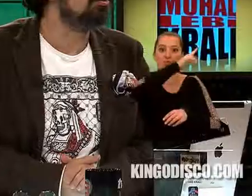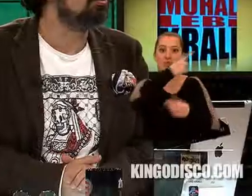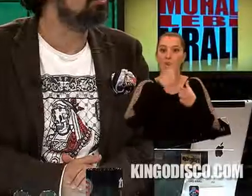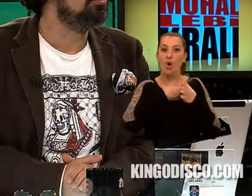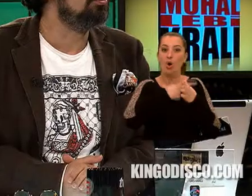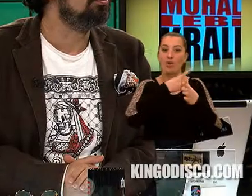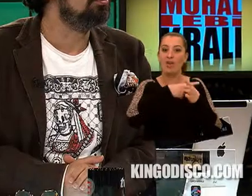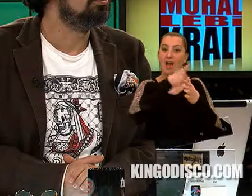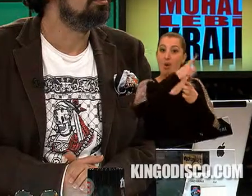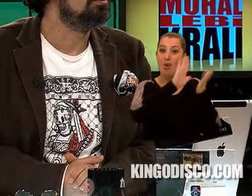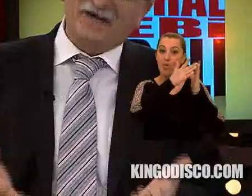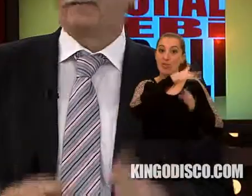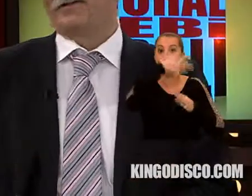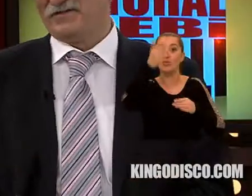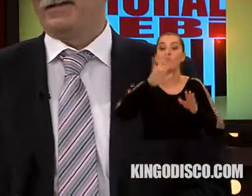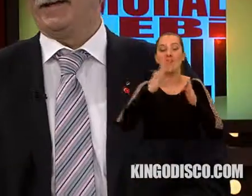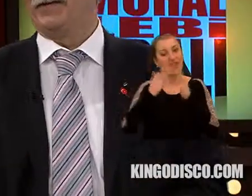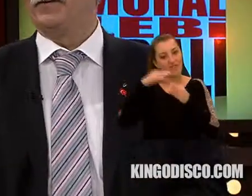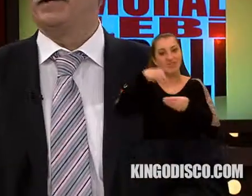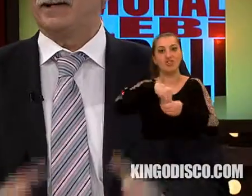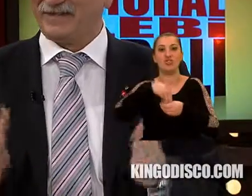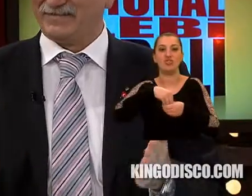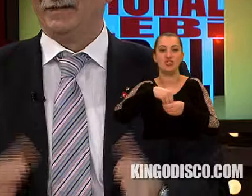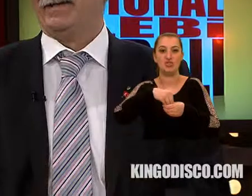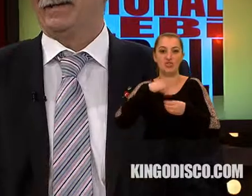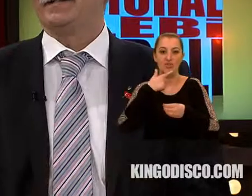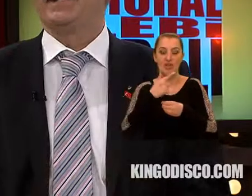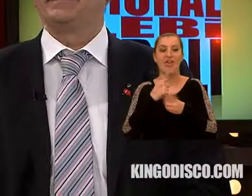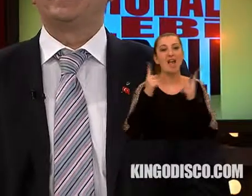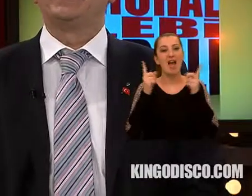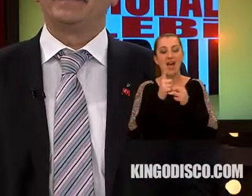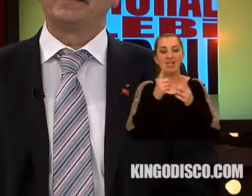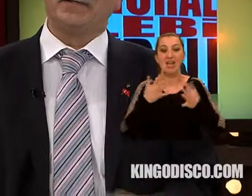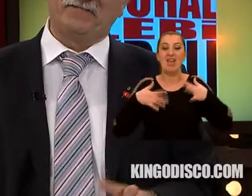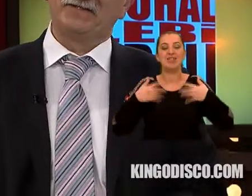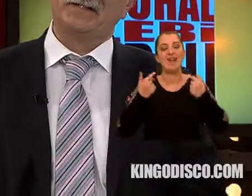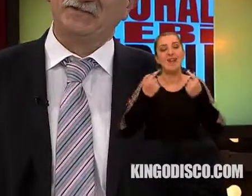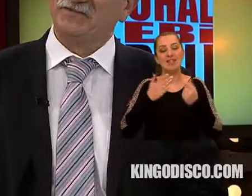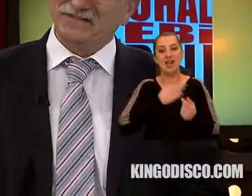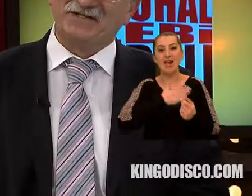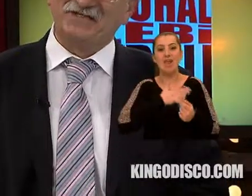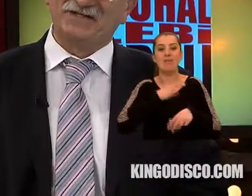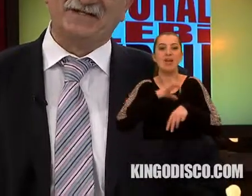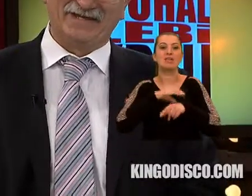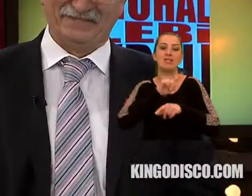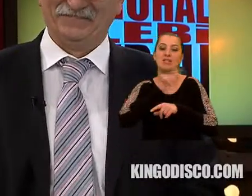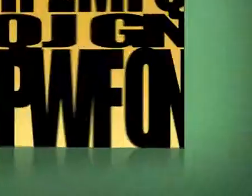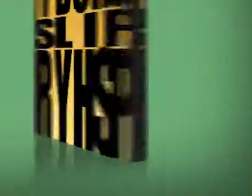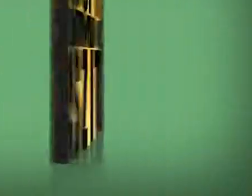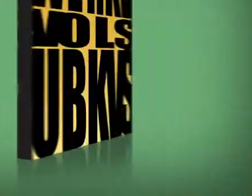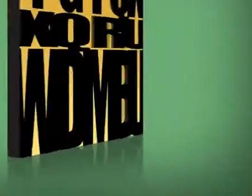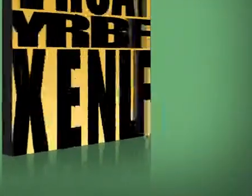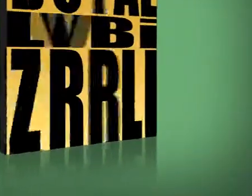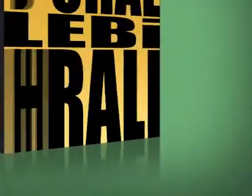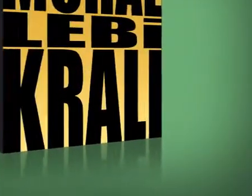bir yer yok mu? Evde tavsiye ediyoruz işte. Evde olunca daha az adrenalin salgılandığı için kalp hastalığı yönünden sakıncalı değil.